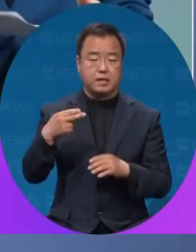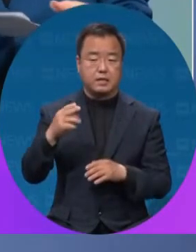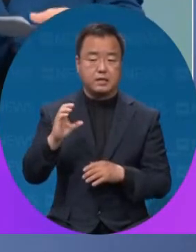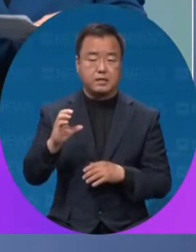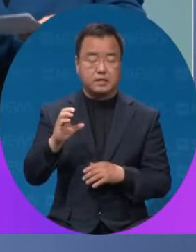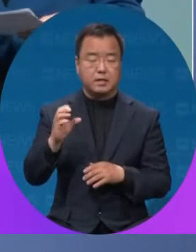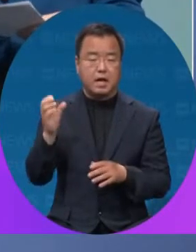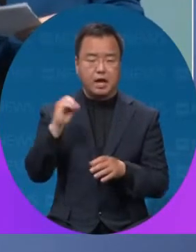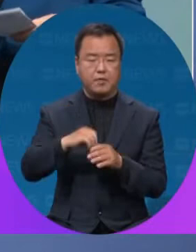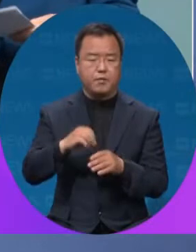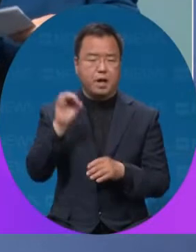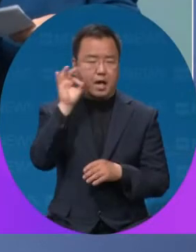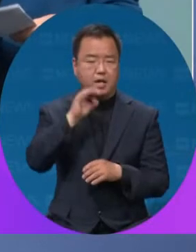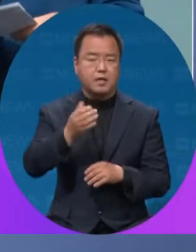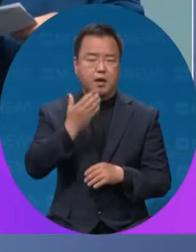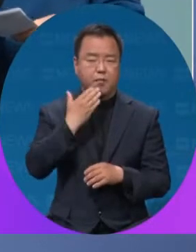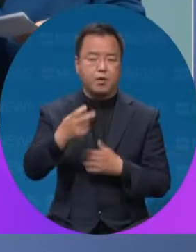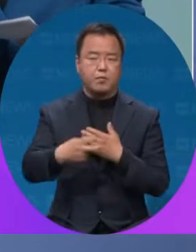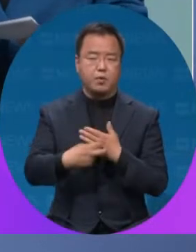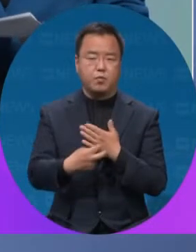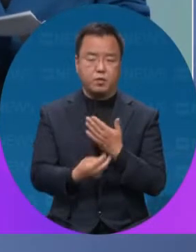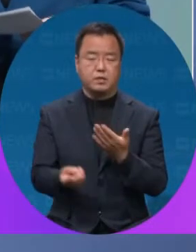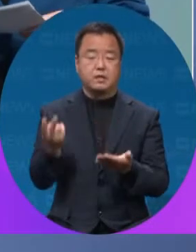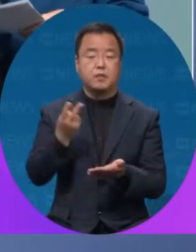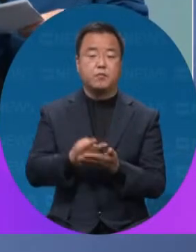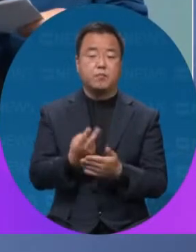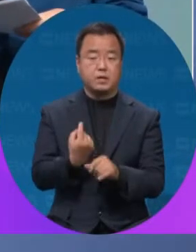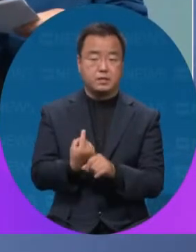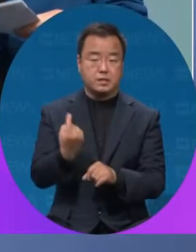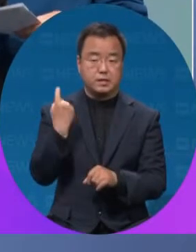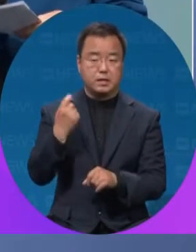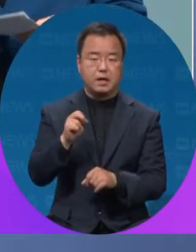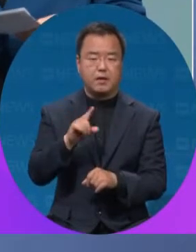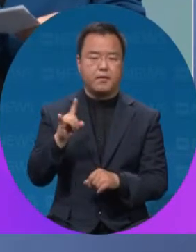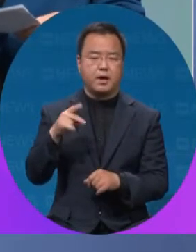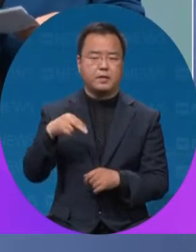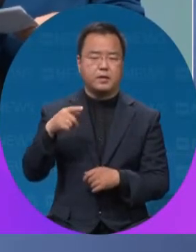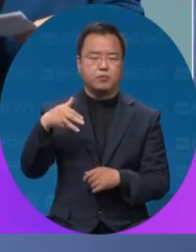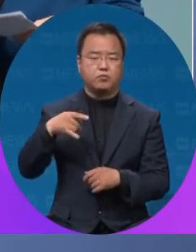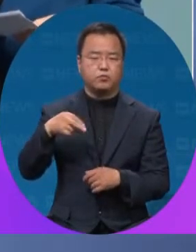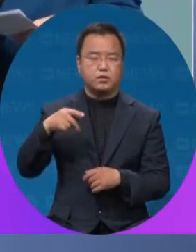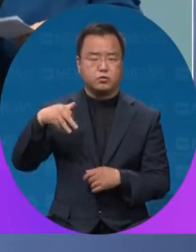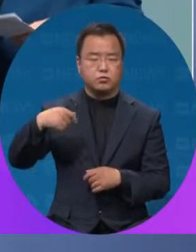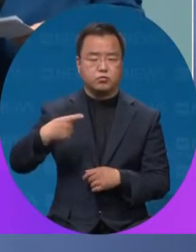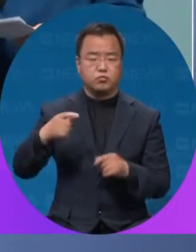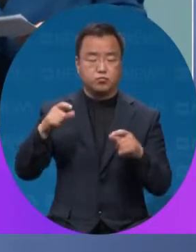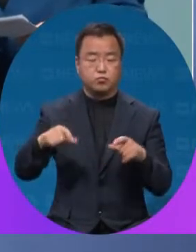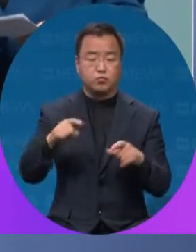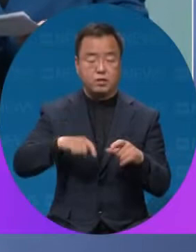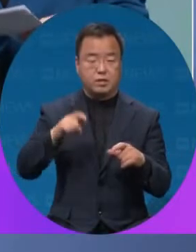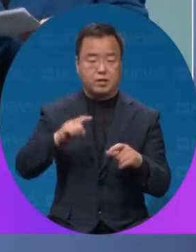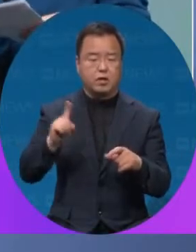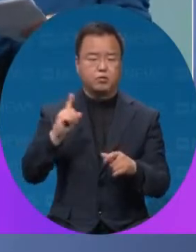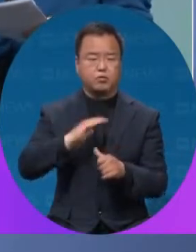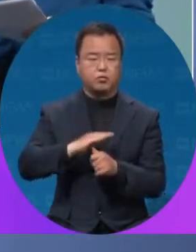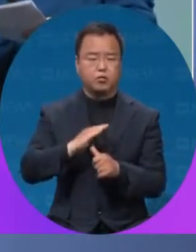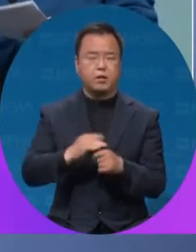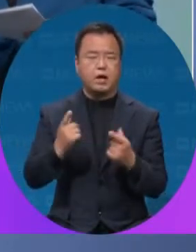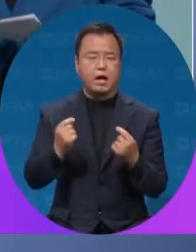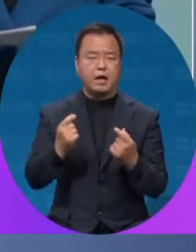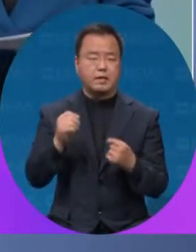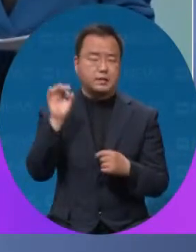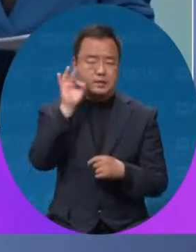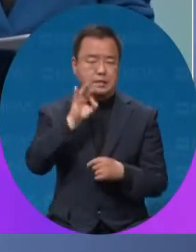병원으로 이송 되기도 했고요 지난해에는 매사 추세 주 주 에서 한 소년이 역시 같은 종류의 사탕을 대량 섭취해